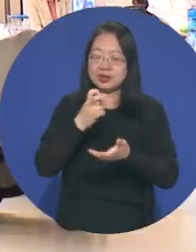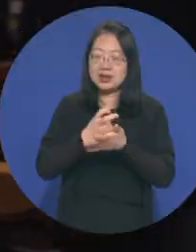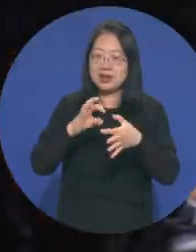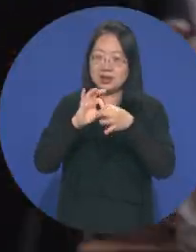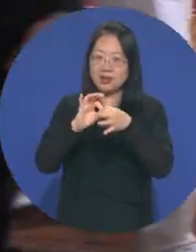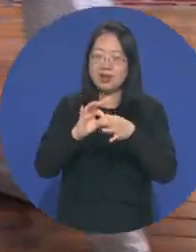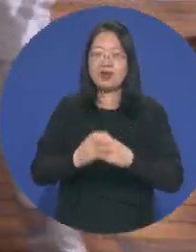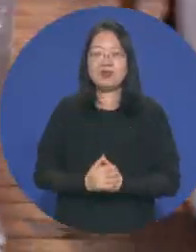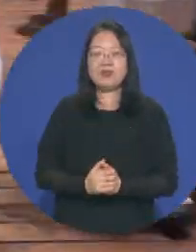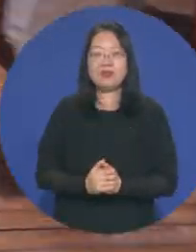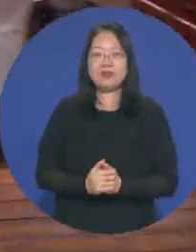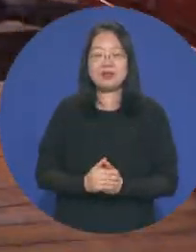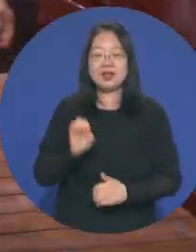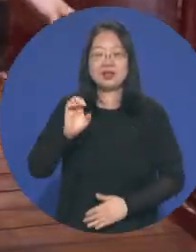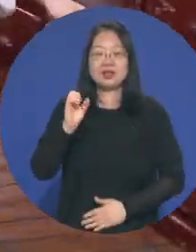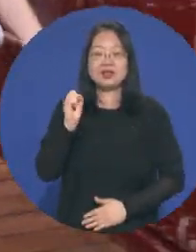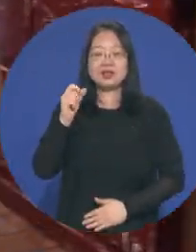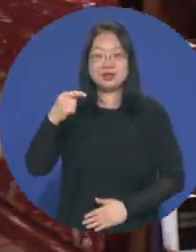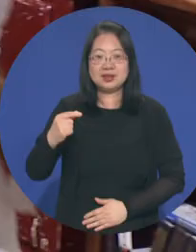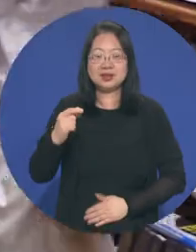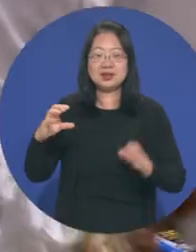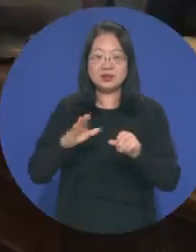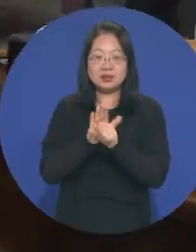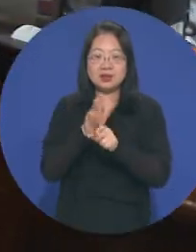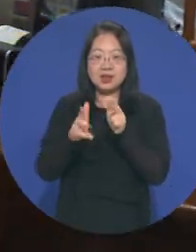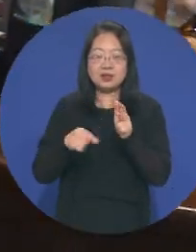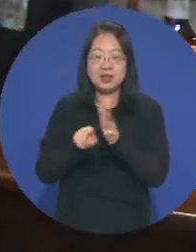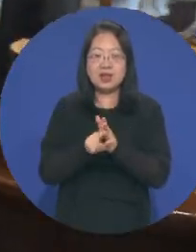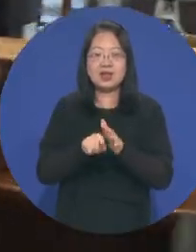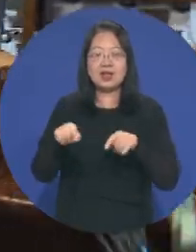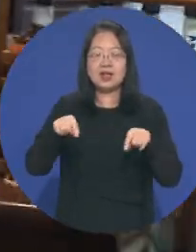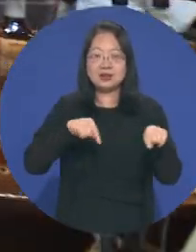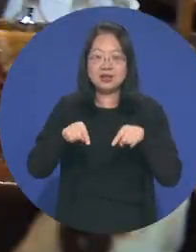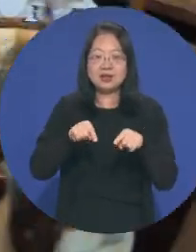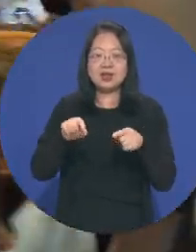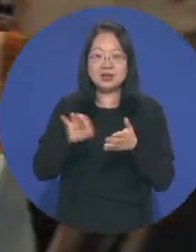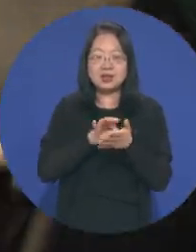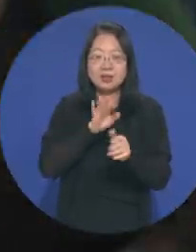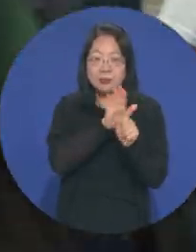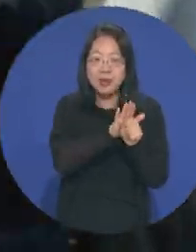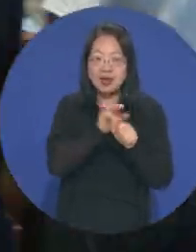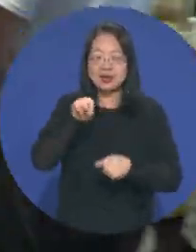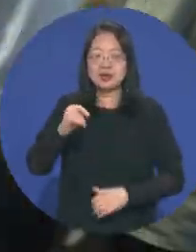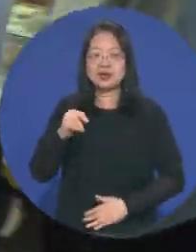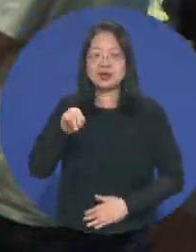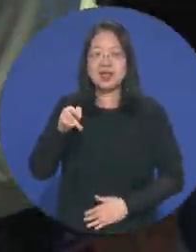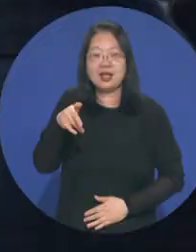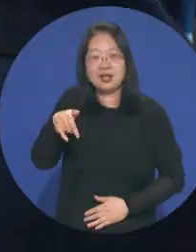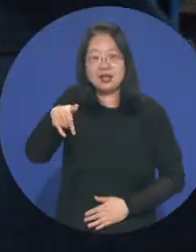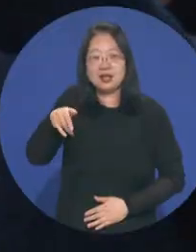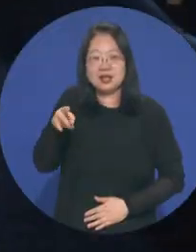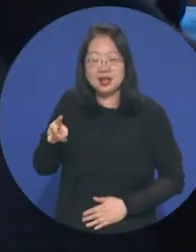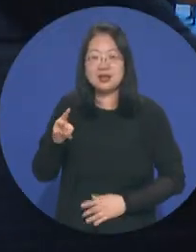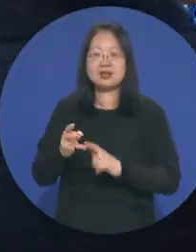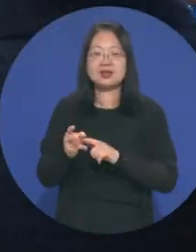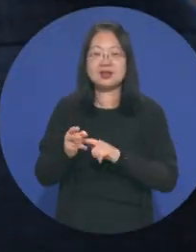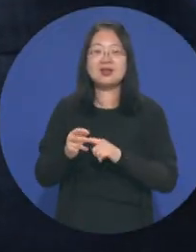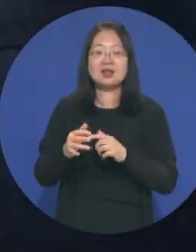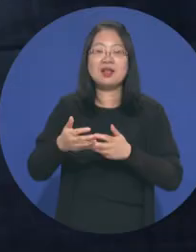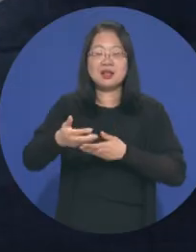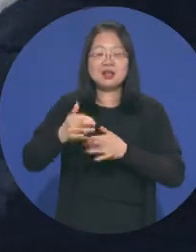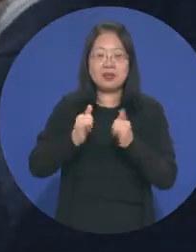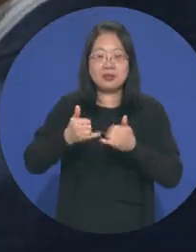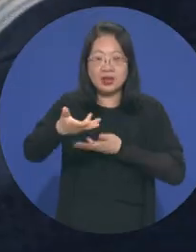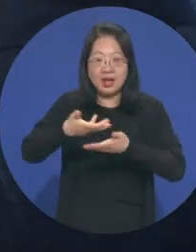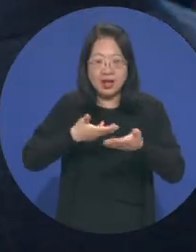정책과 연계됩니다. 도가 ESG 협력 사업을 위한 행정, 재정적 지원을 하면 신세계는 유동인구가 오가는